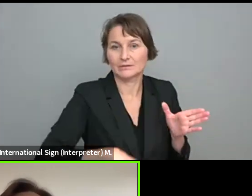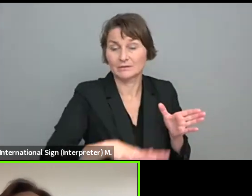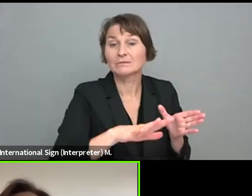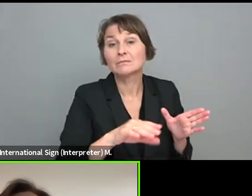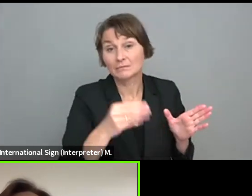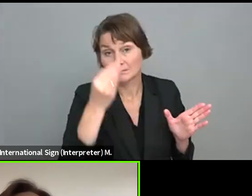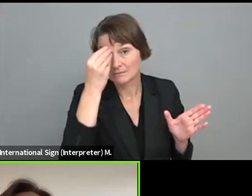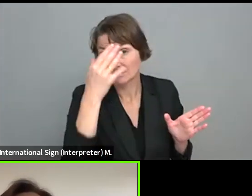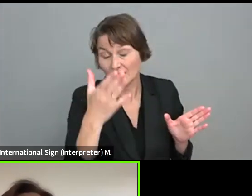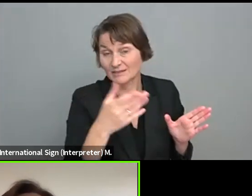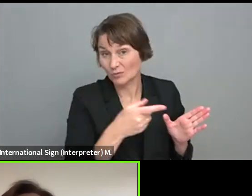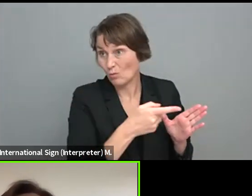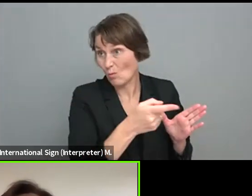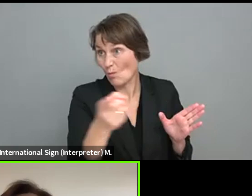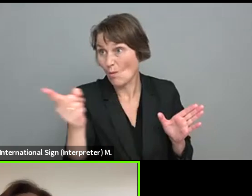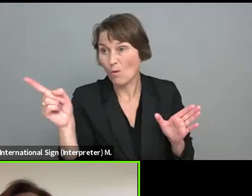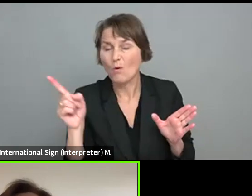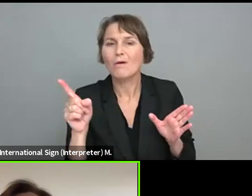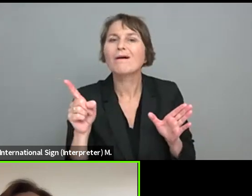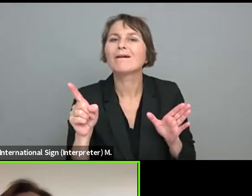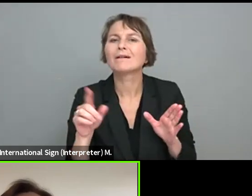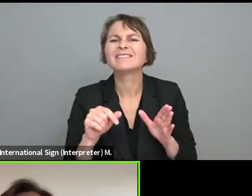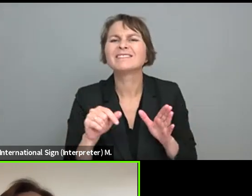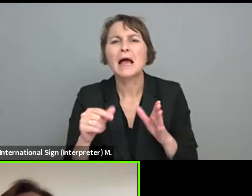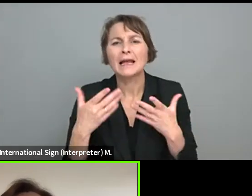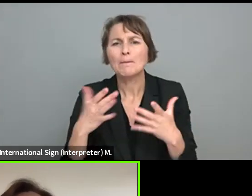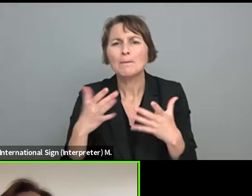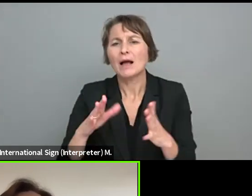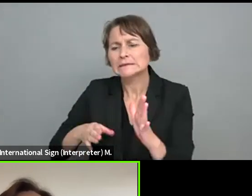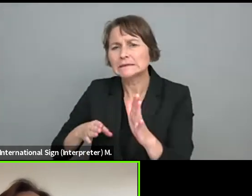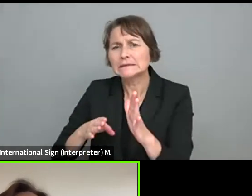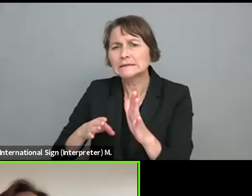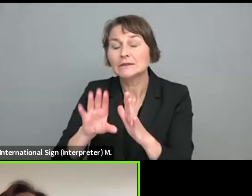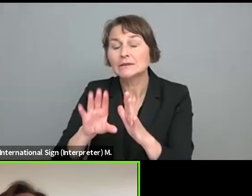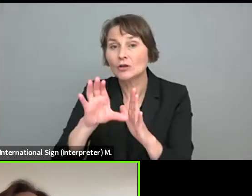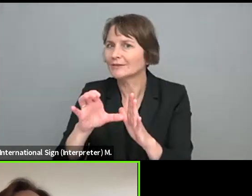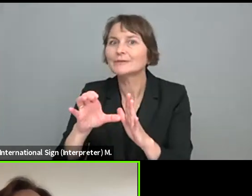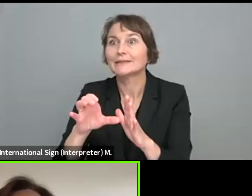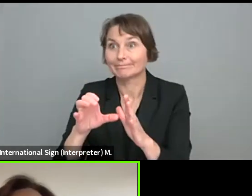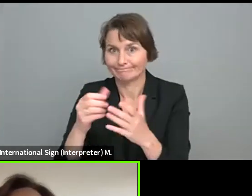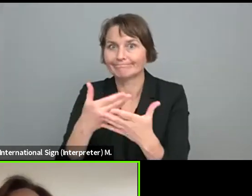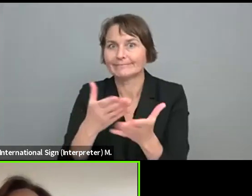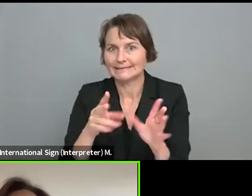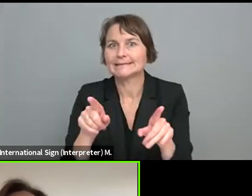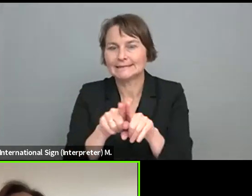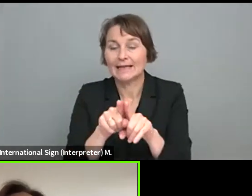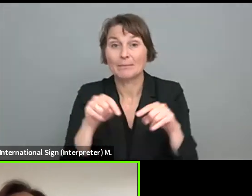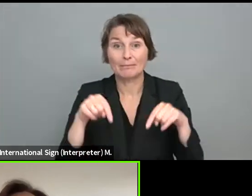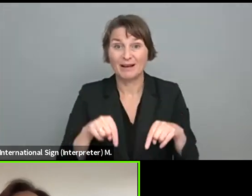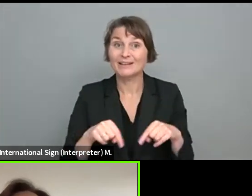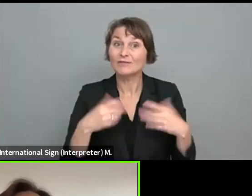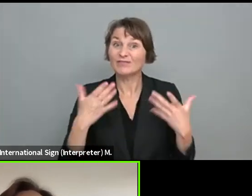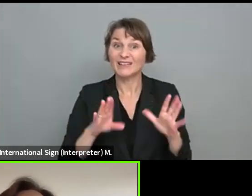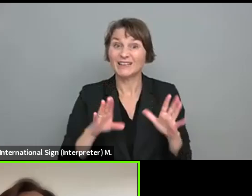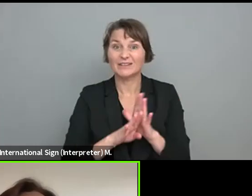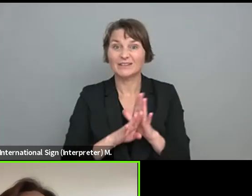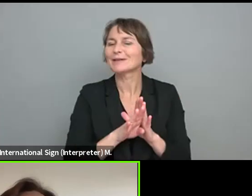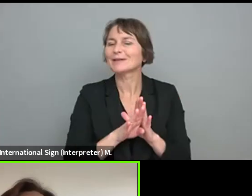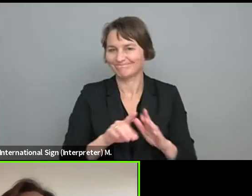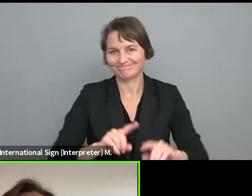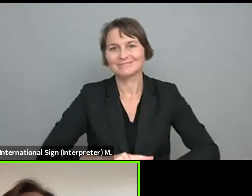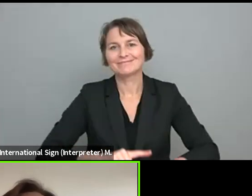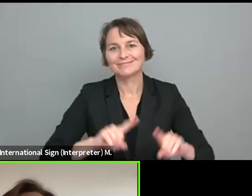Maroc et depuis 2018, le marché du travail a connu des sorties massives avec un taux élevé